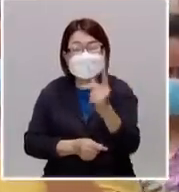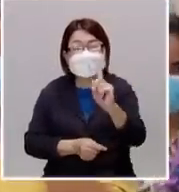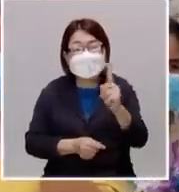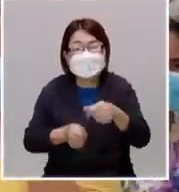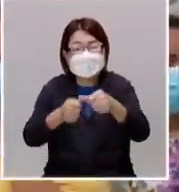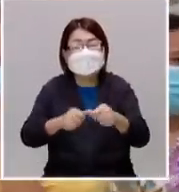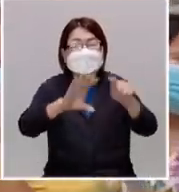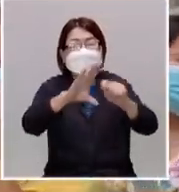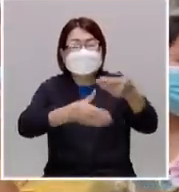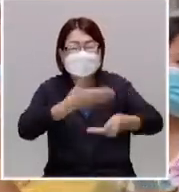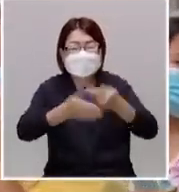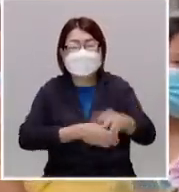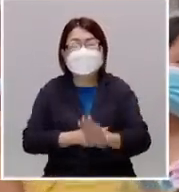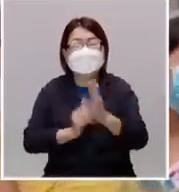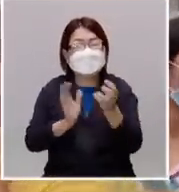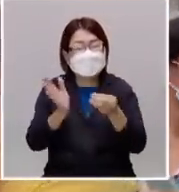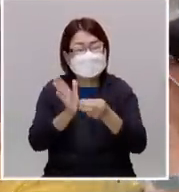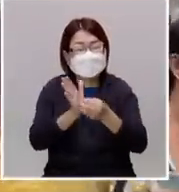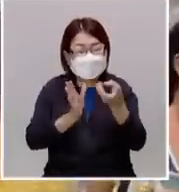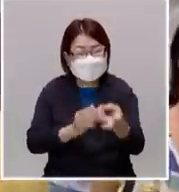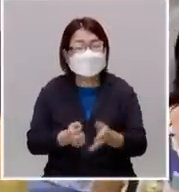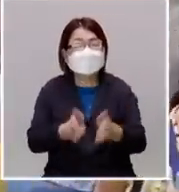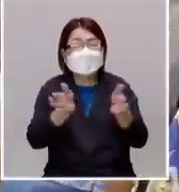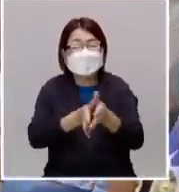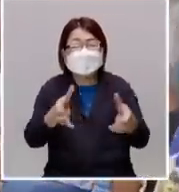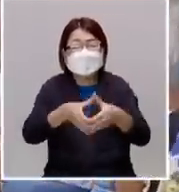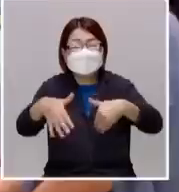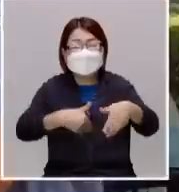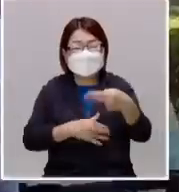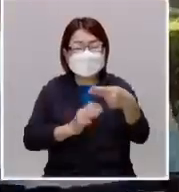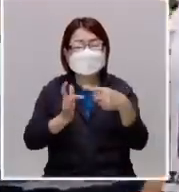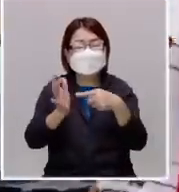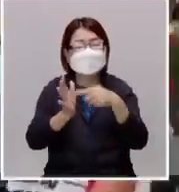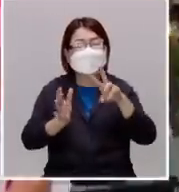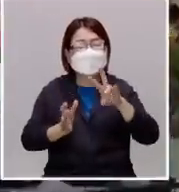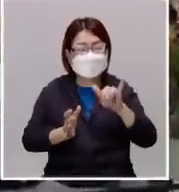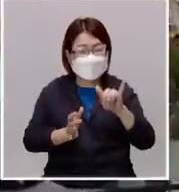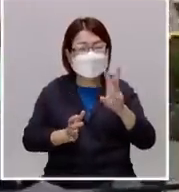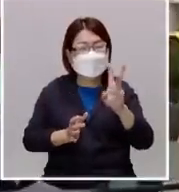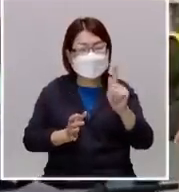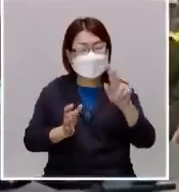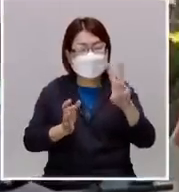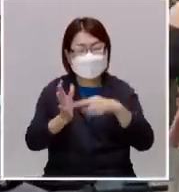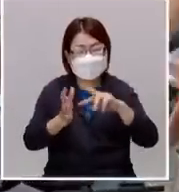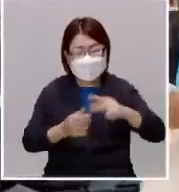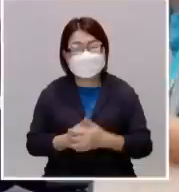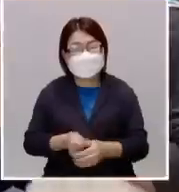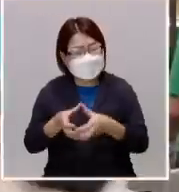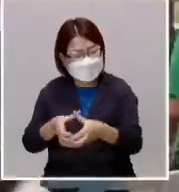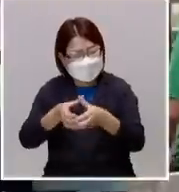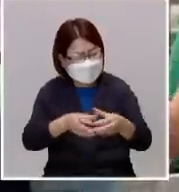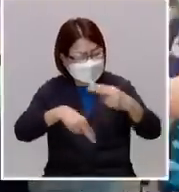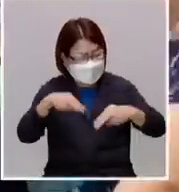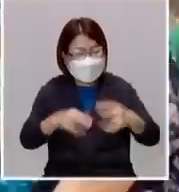าดบางกอกน้อยและชุมชนในเขตห้วยขวางนอกจากจะเร่งตรวจหาเชื้อเชิงรุกแล้วทางกรุงเทพมหานครยังได้เร่งฉีดวั